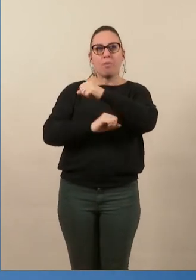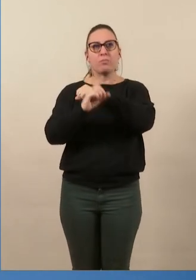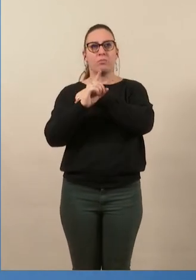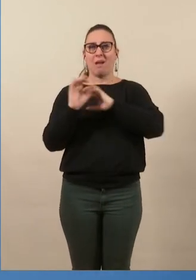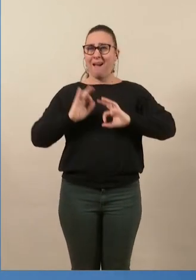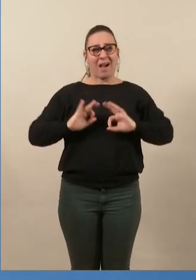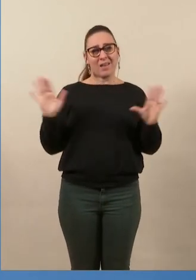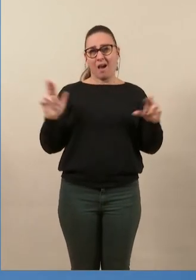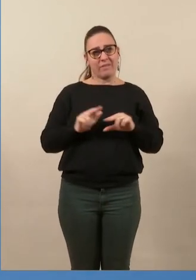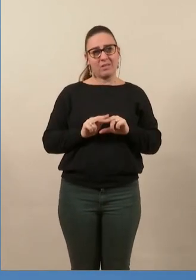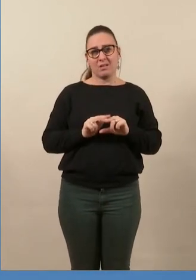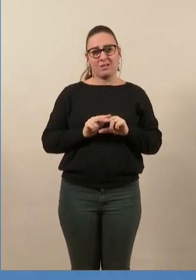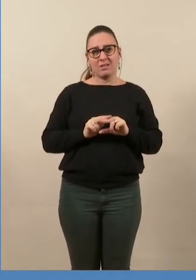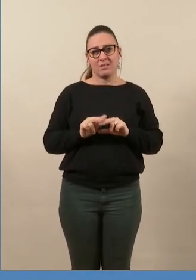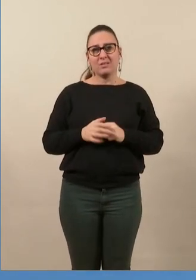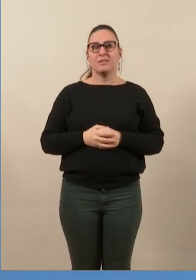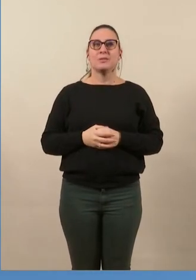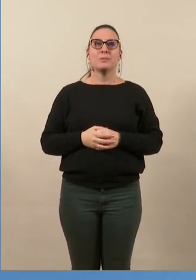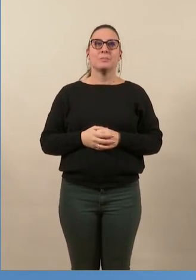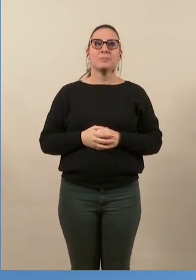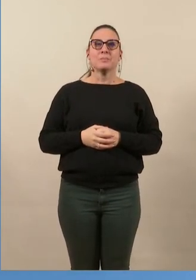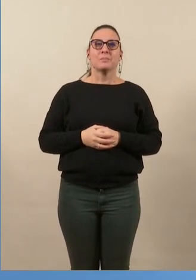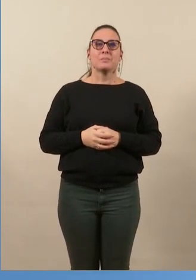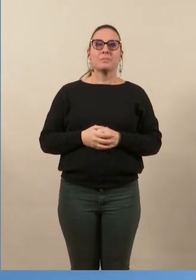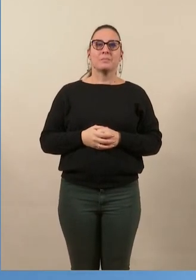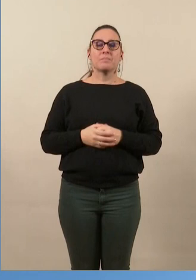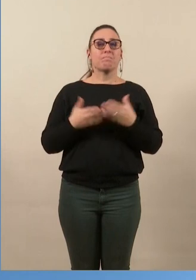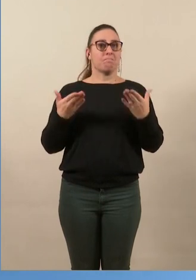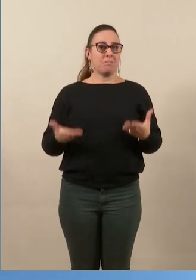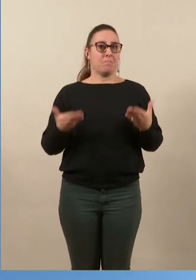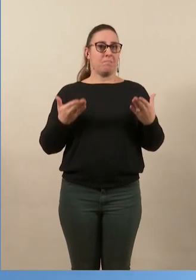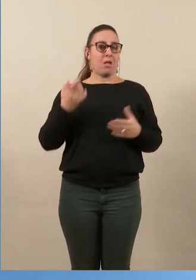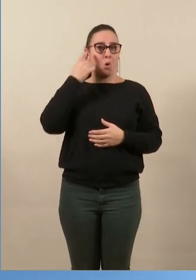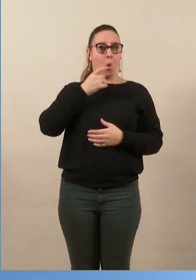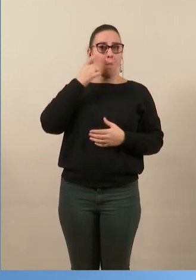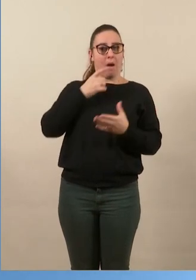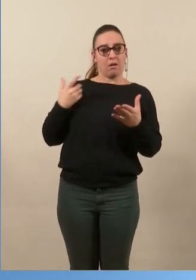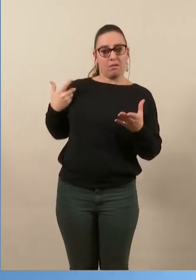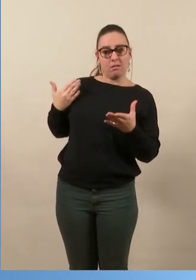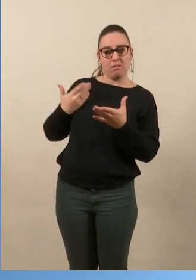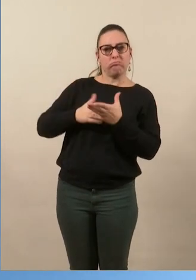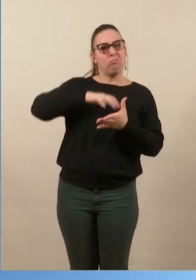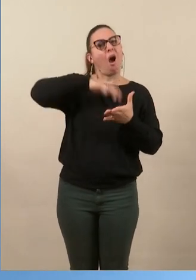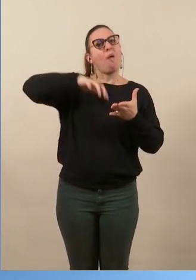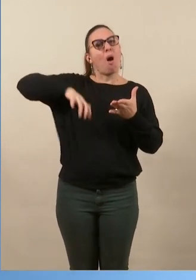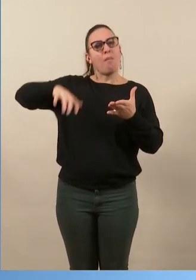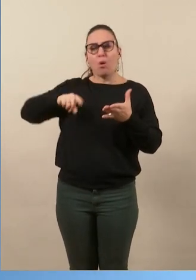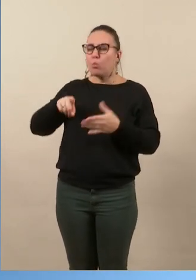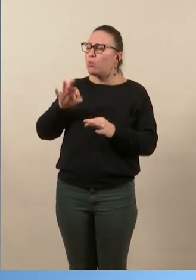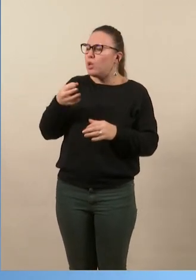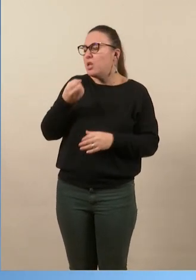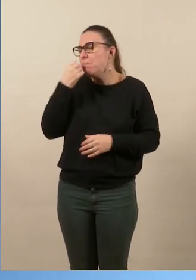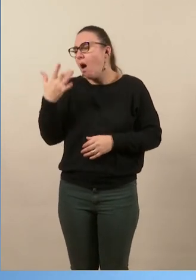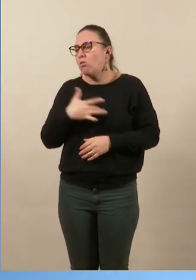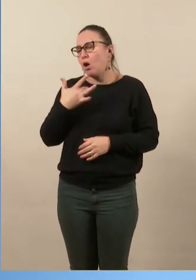rien de cela puis j'ai envie de dire tout simplement aujourd'hui on fait le constat on peut parler de ce rapport effectivement il est bien il est